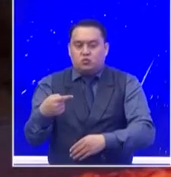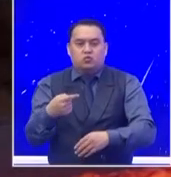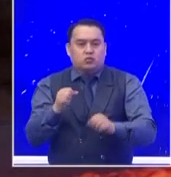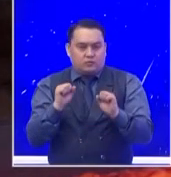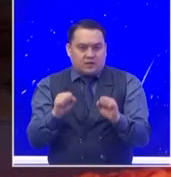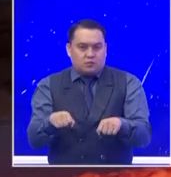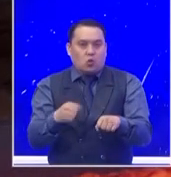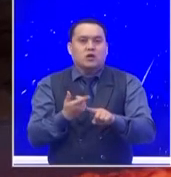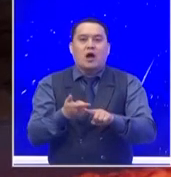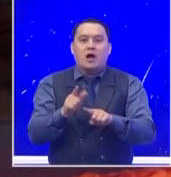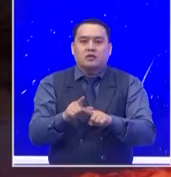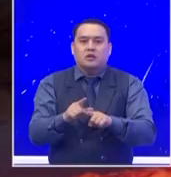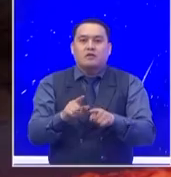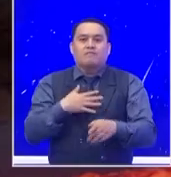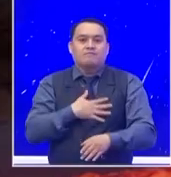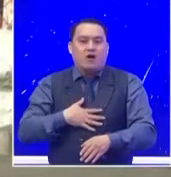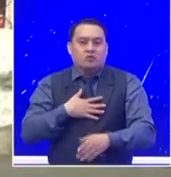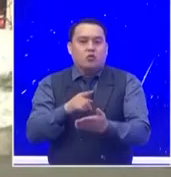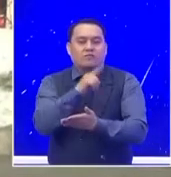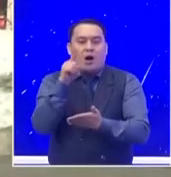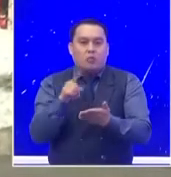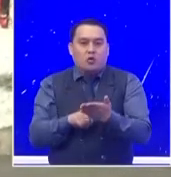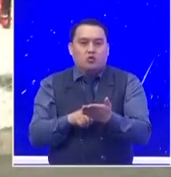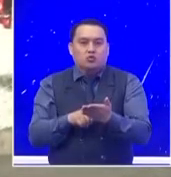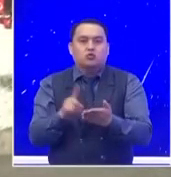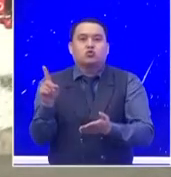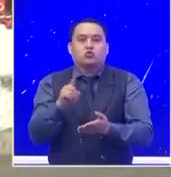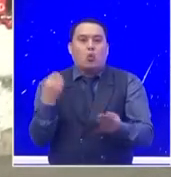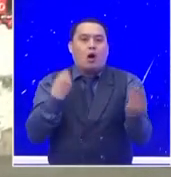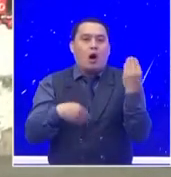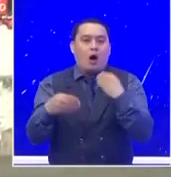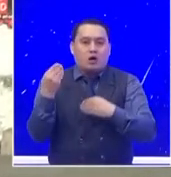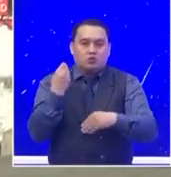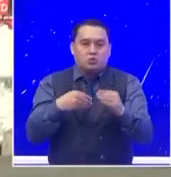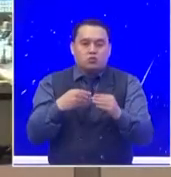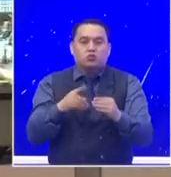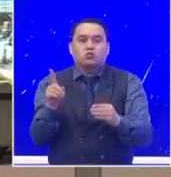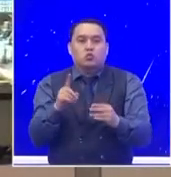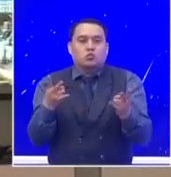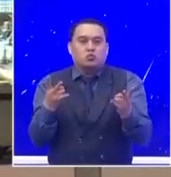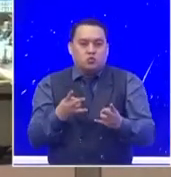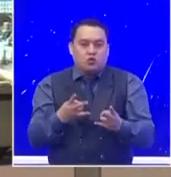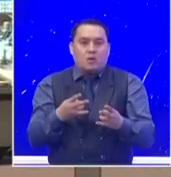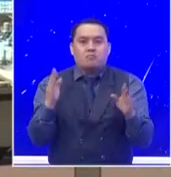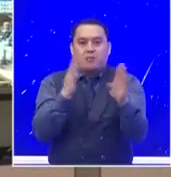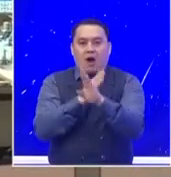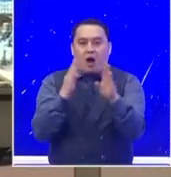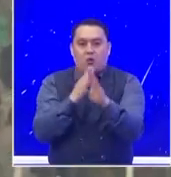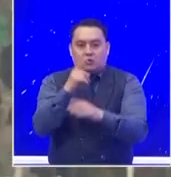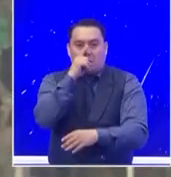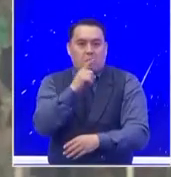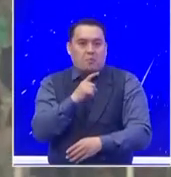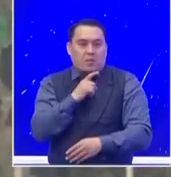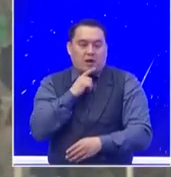отметки. В связи с этим нас всех волнуют вопросы. Во что одеться и обуться, выходя на улицу? Ведь погода в это время обманчива.